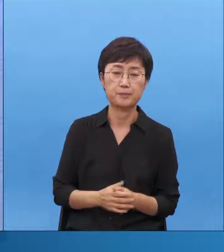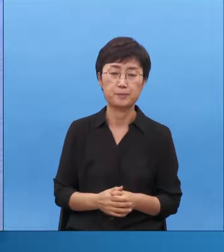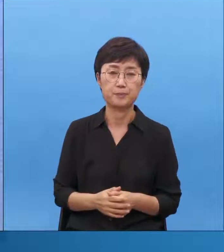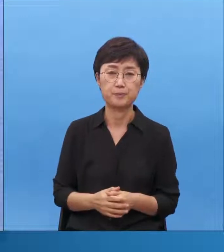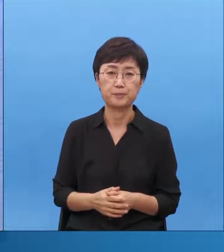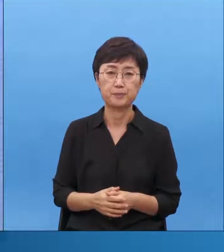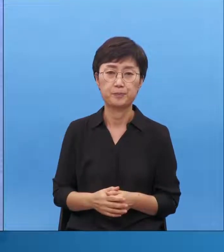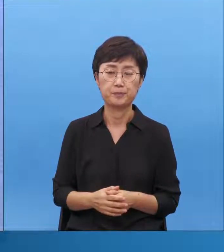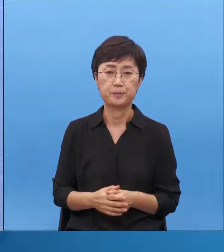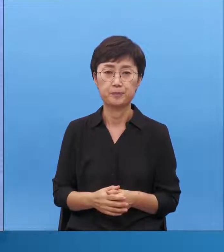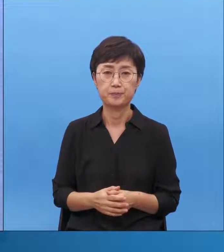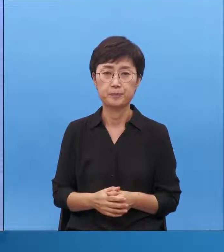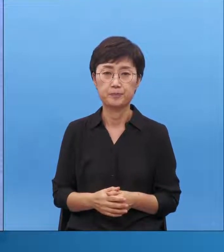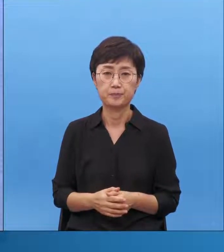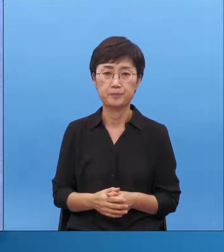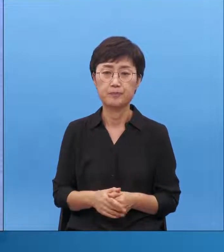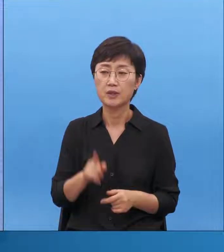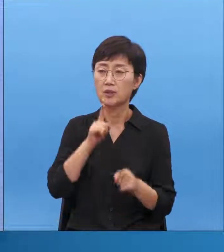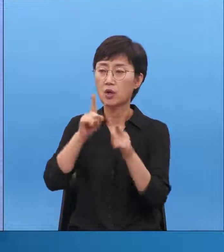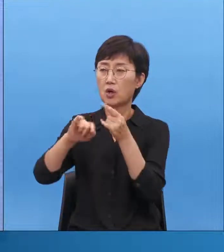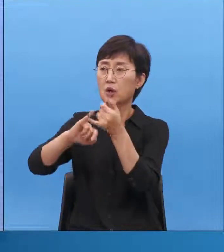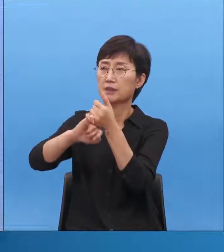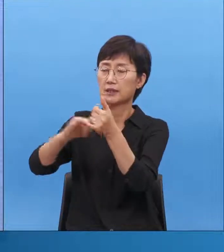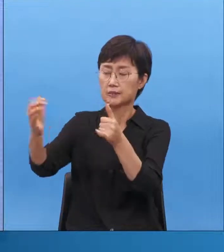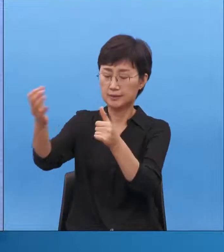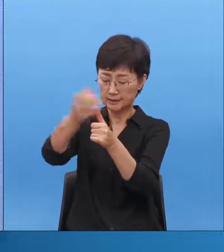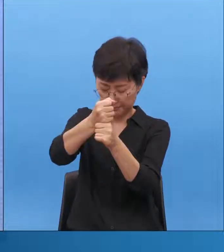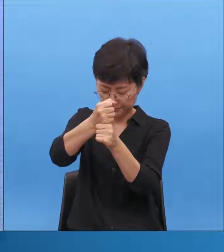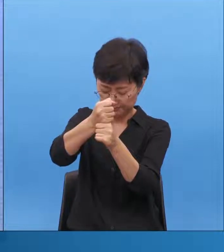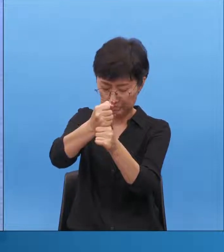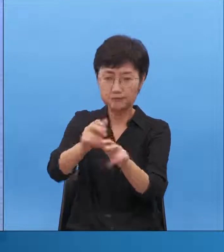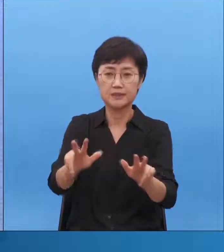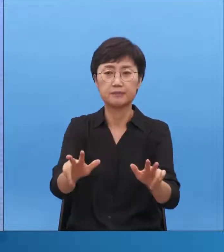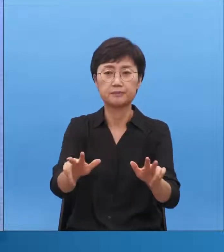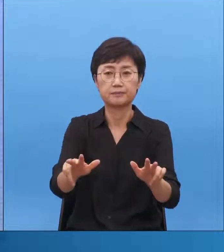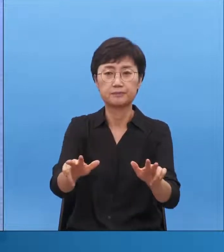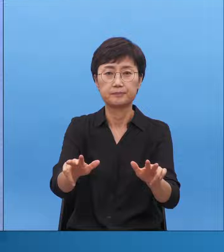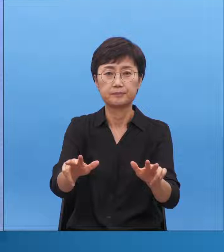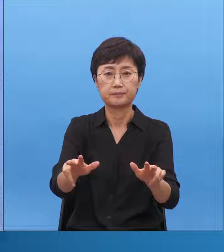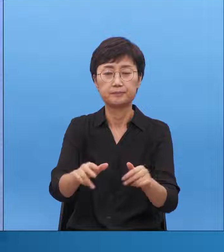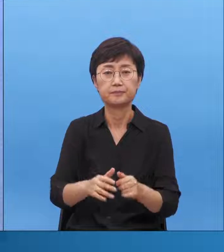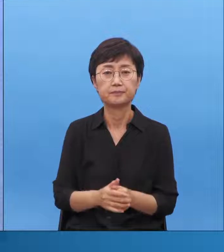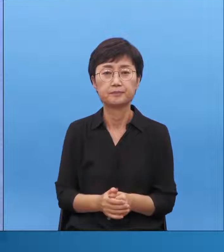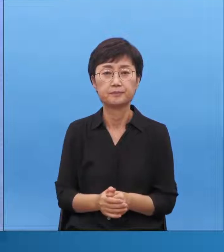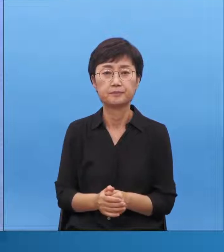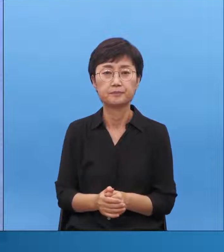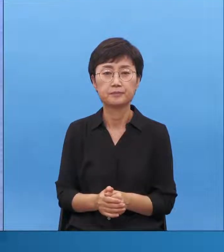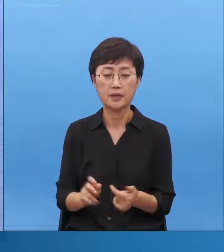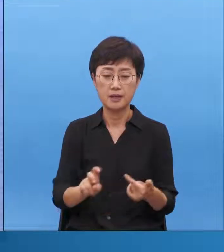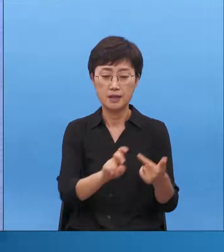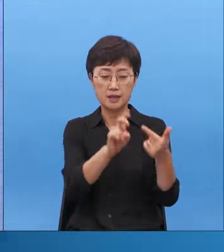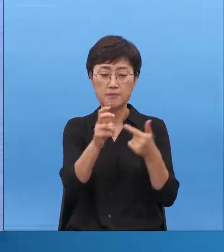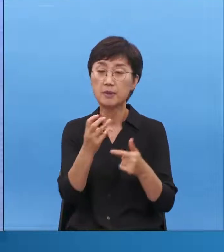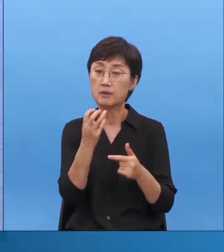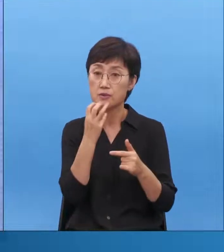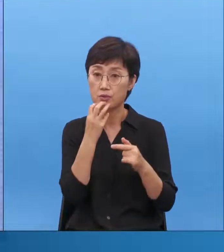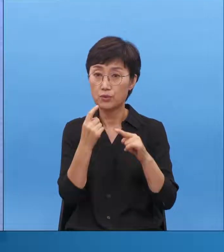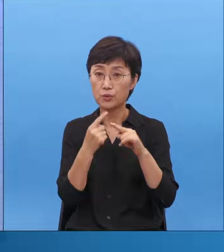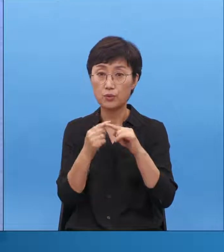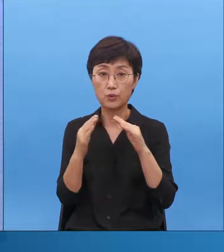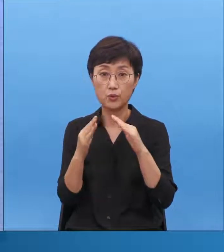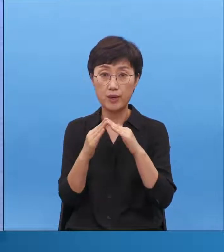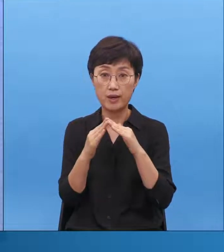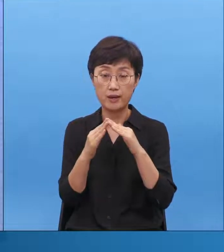Rome and even do world 이 evangelization. 언약을 탁 붙잡아라. So hold to this covenant. 이마누엘 서울교회는